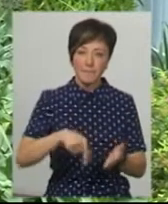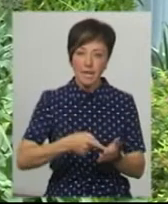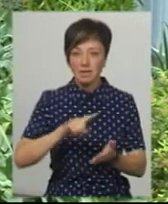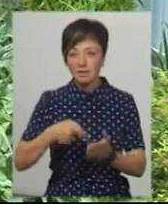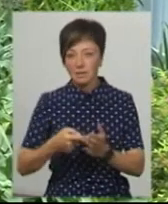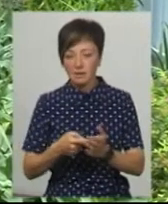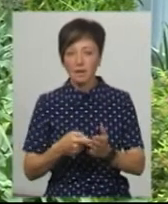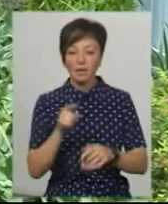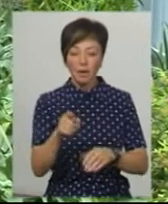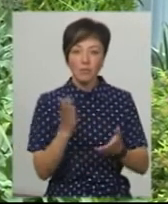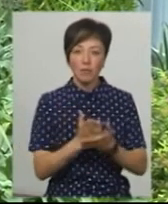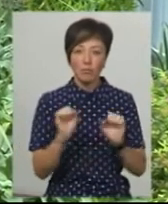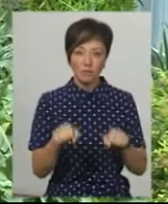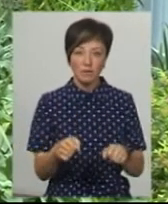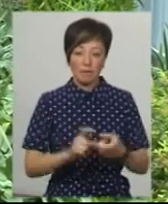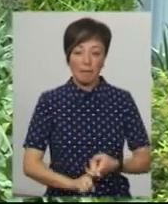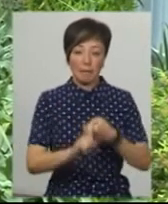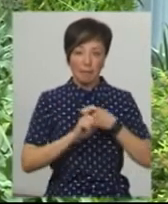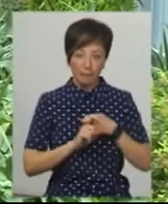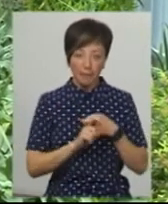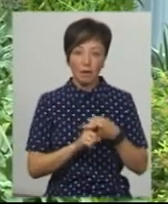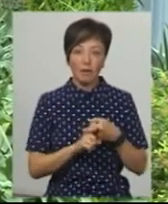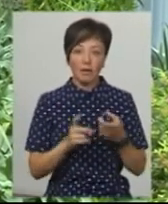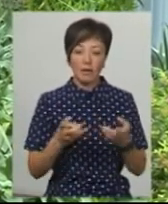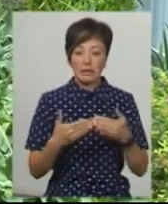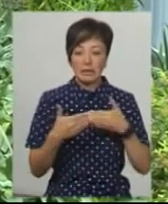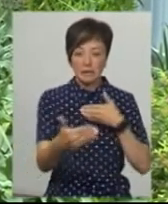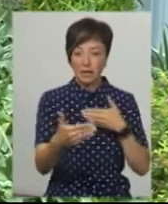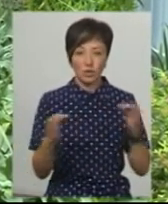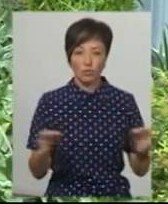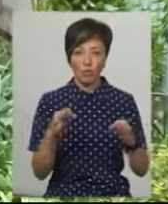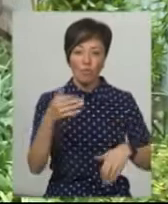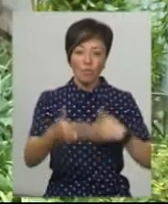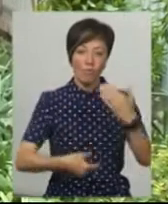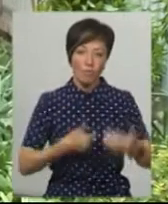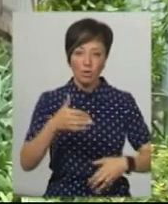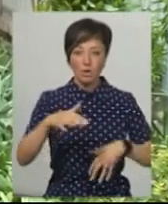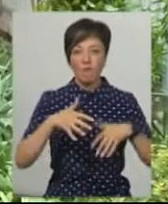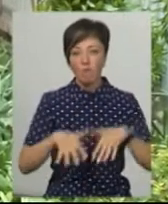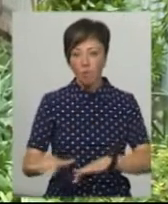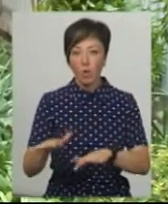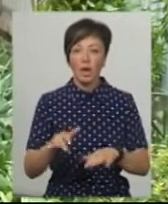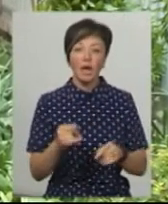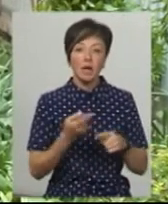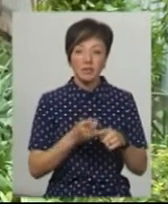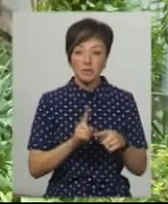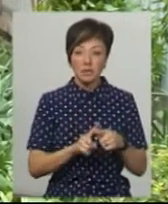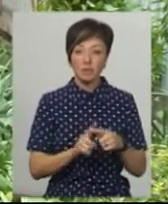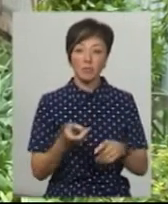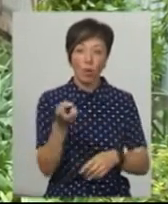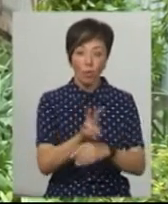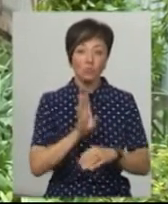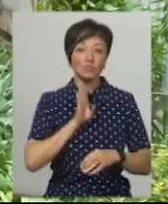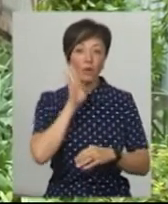і там є можливість, напевно, заразитися, адже ні дистанції, нічого, в морі всі купаються. Як тут сказали, якщо приходиш зранку,